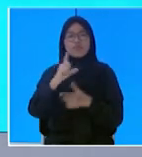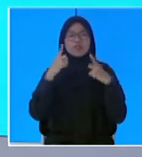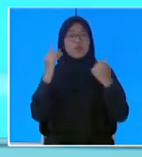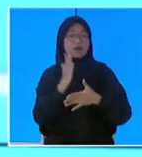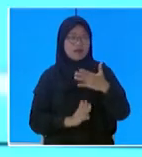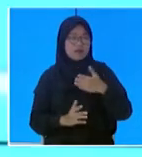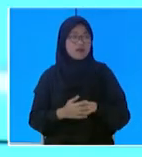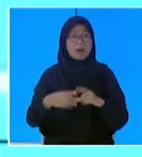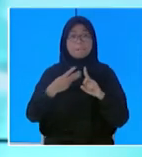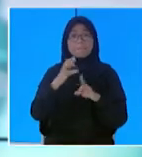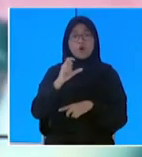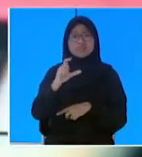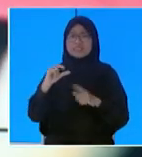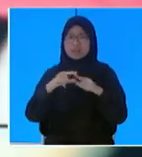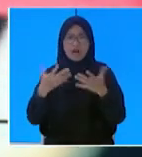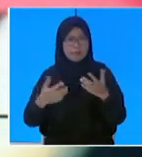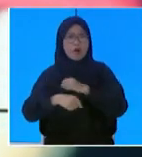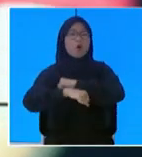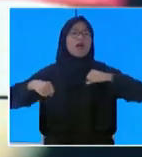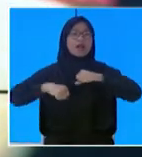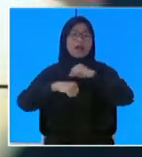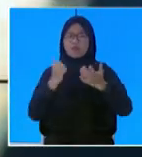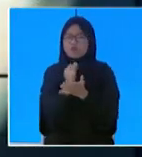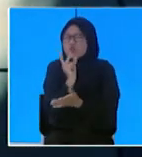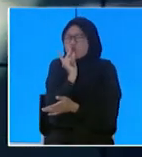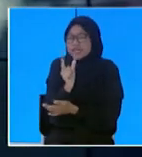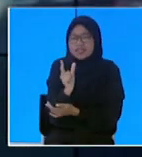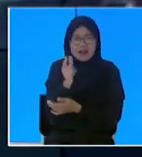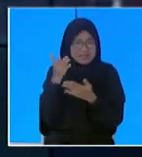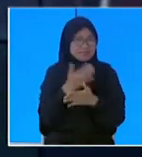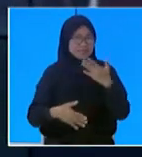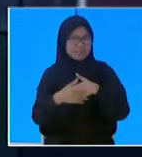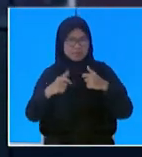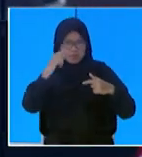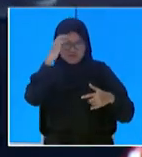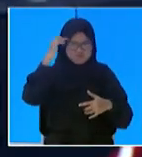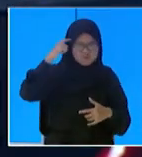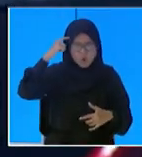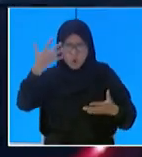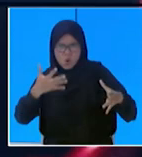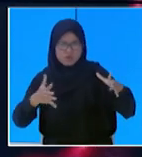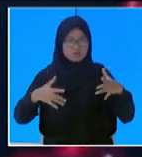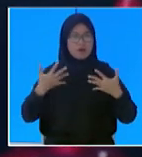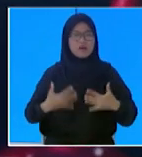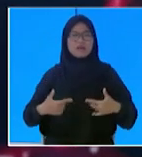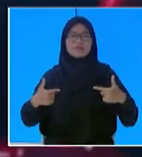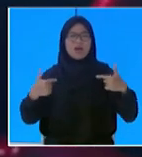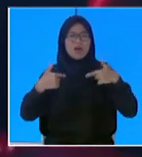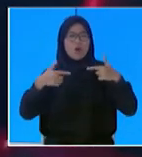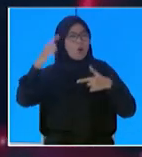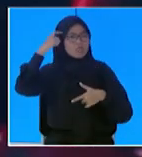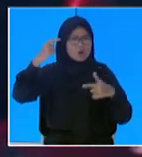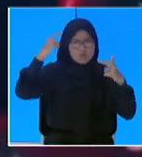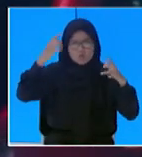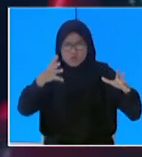Tengah. Olahraga Boccia ini merupakan olahraga ketangkasan unik dan seru, dimainkan oleh penyandang disabilitas saraf motorik yang disebabkan